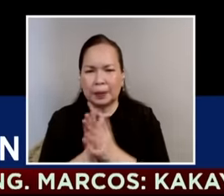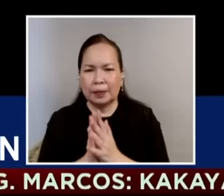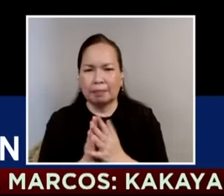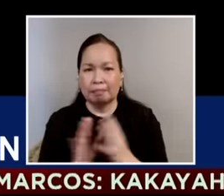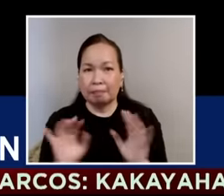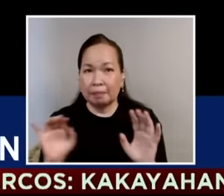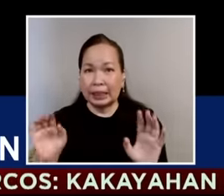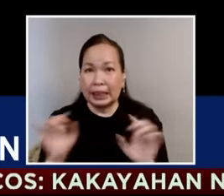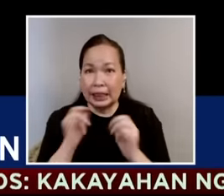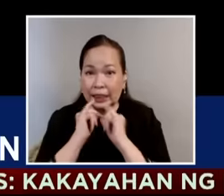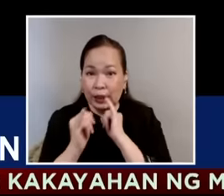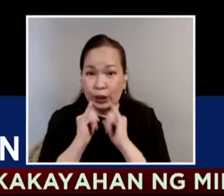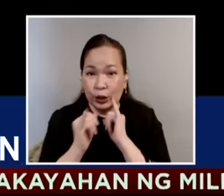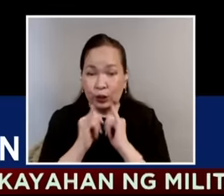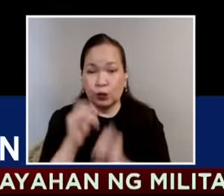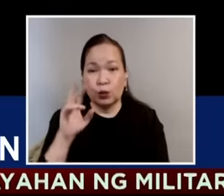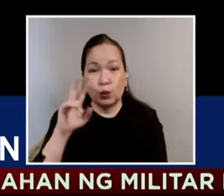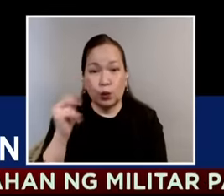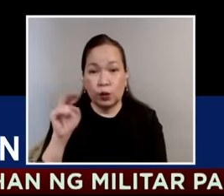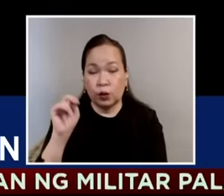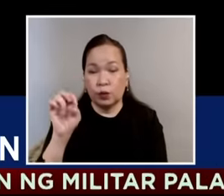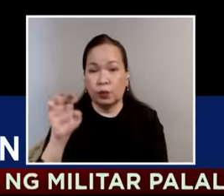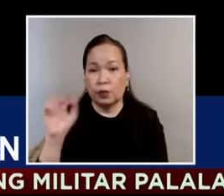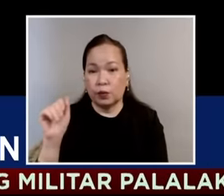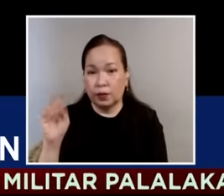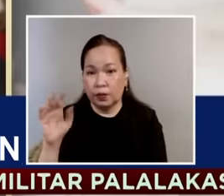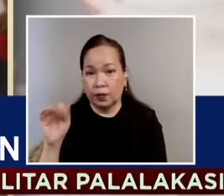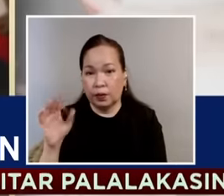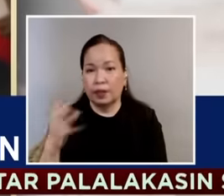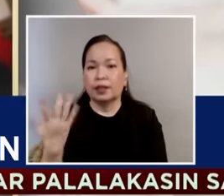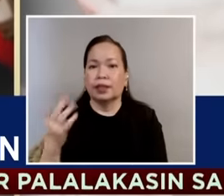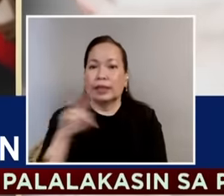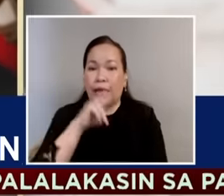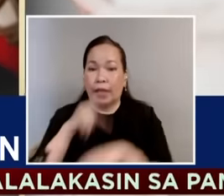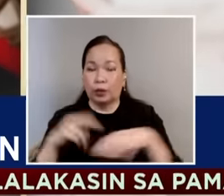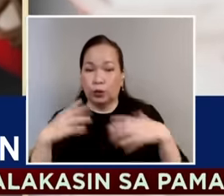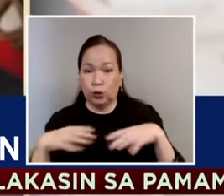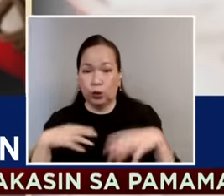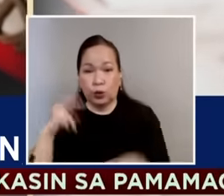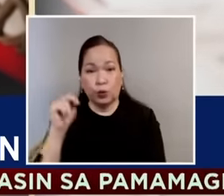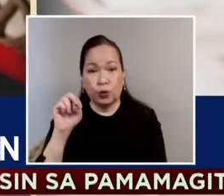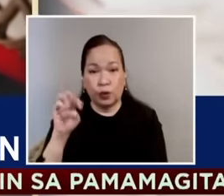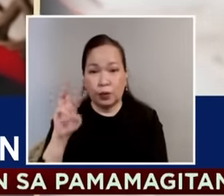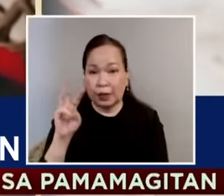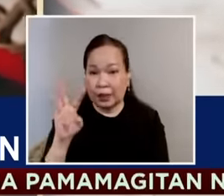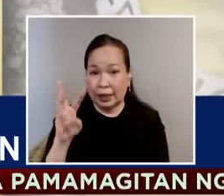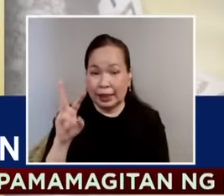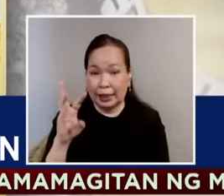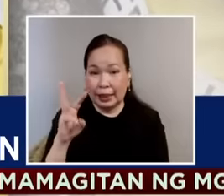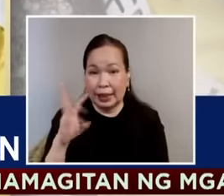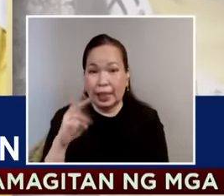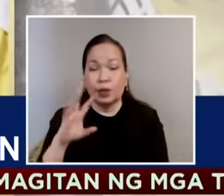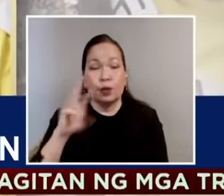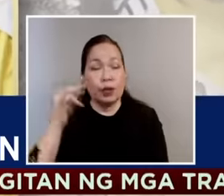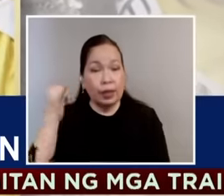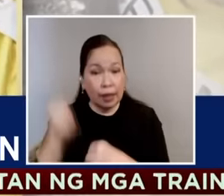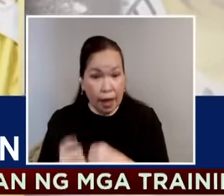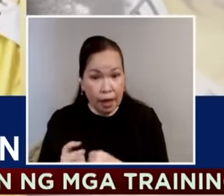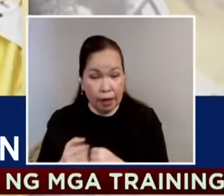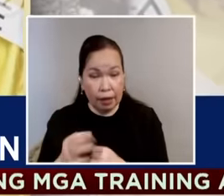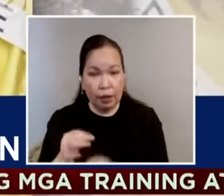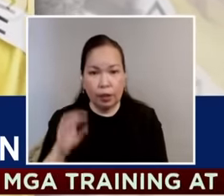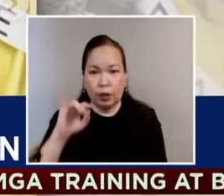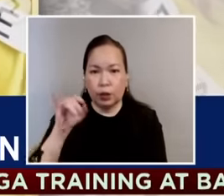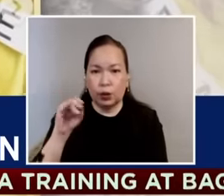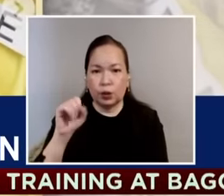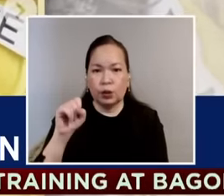sa November 15, National Costume Show sa November 16. Gaganapin ang Miss Universe Final sa Jose Adolfo